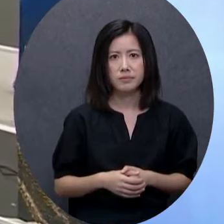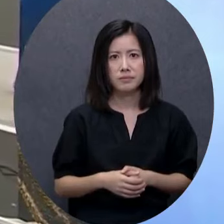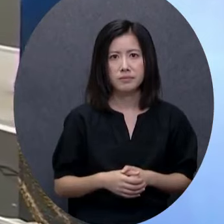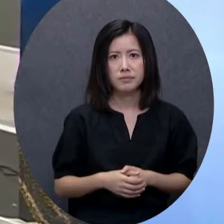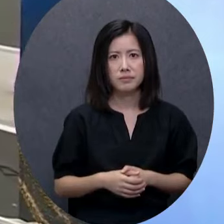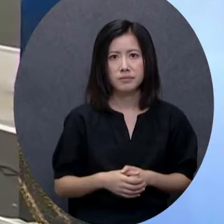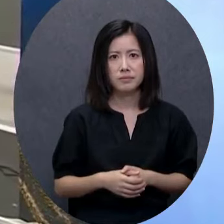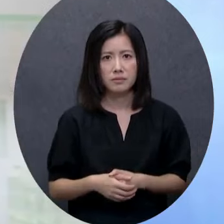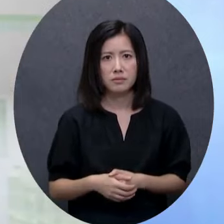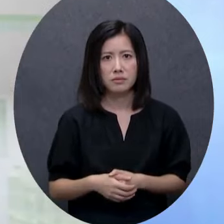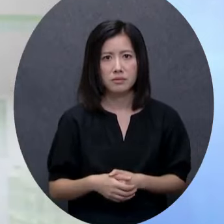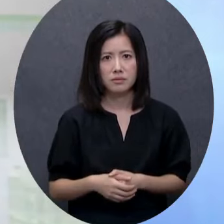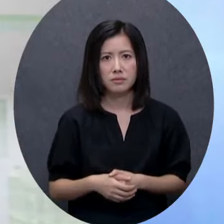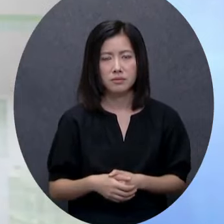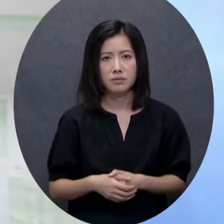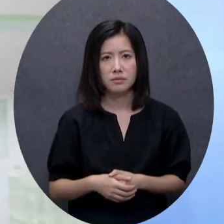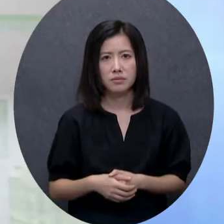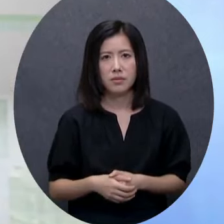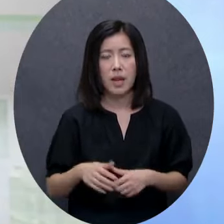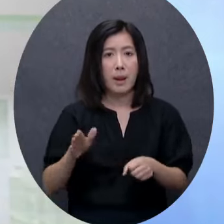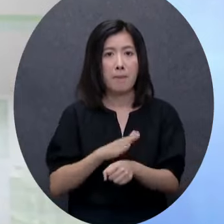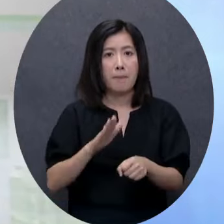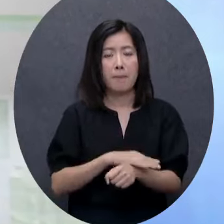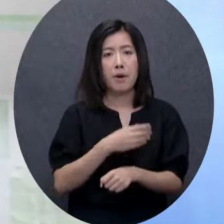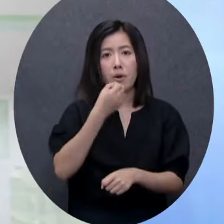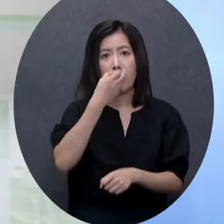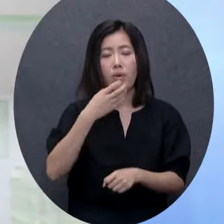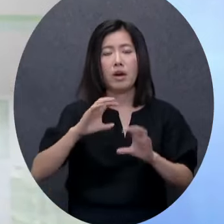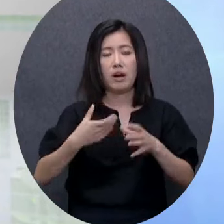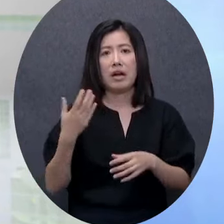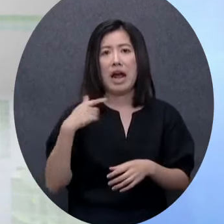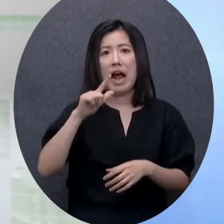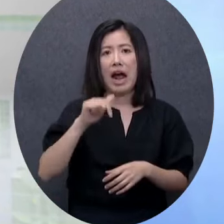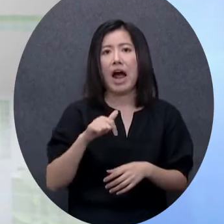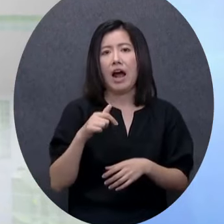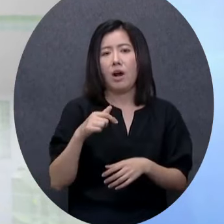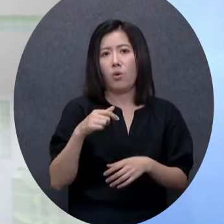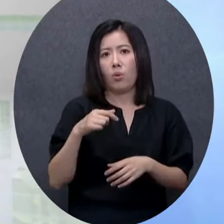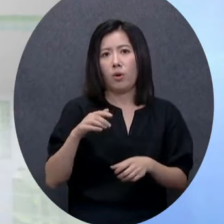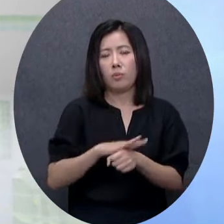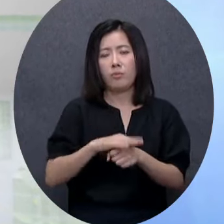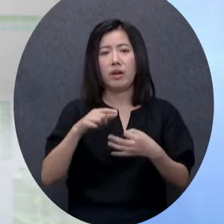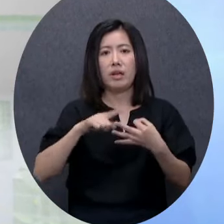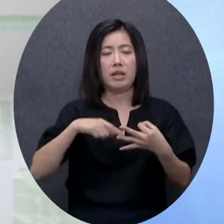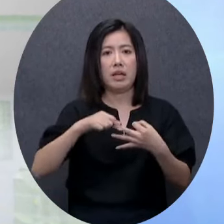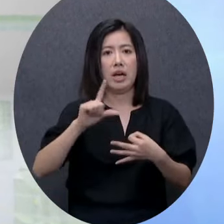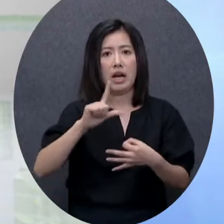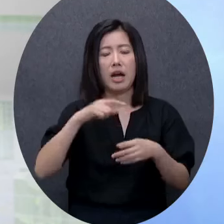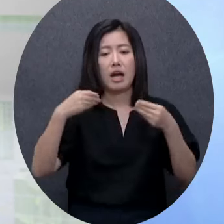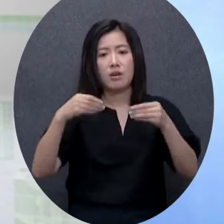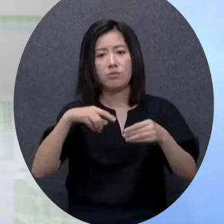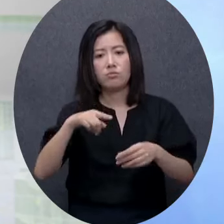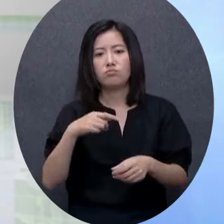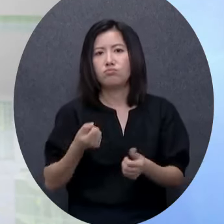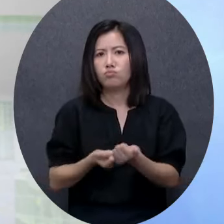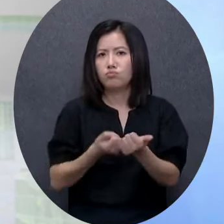報導。 乒乓港隊總教練李靜認為政府對運動員的支持足夠，又